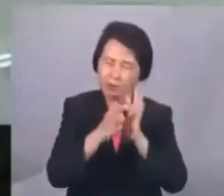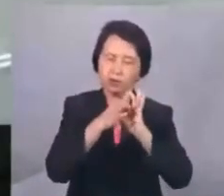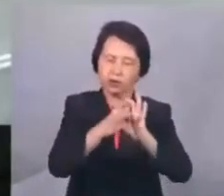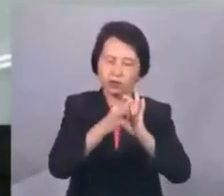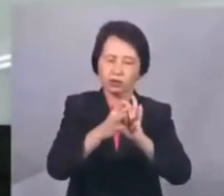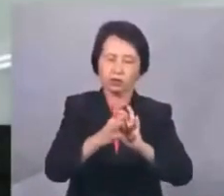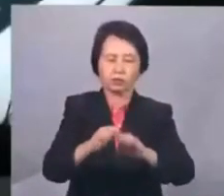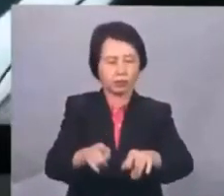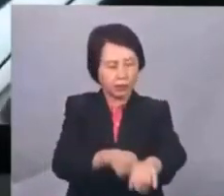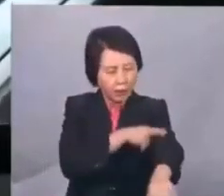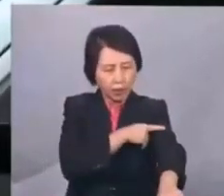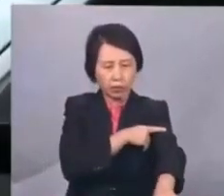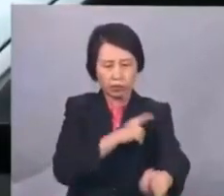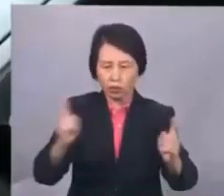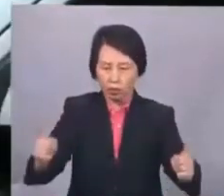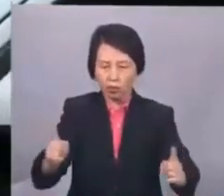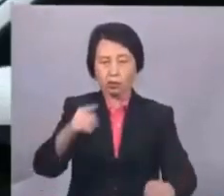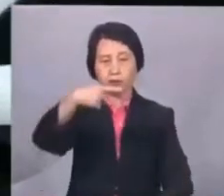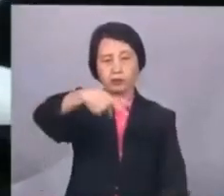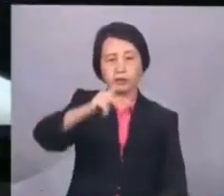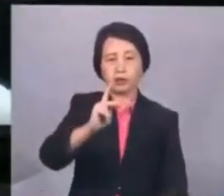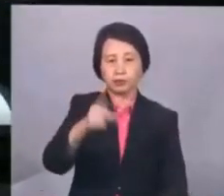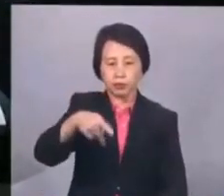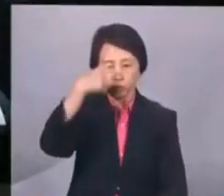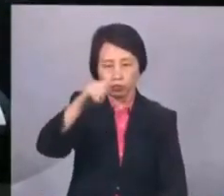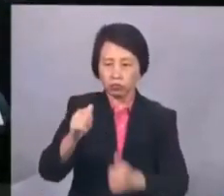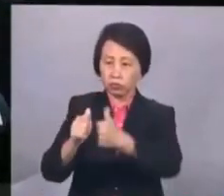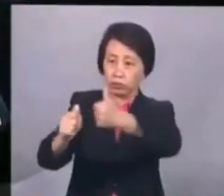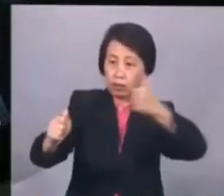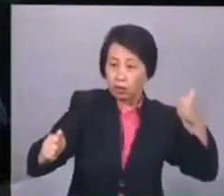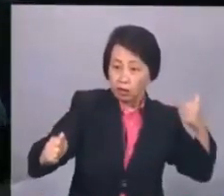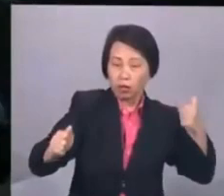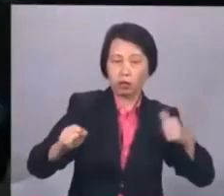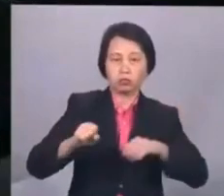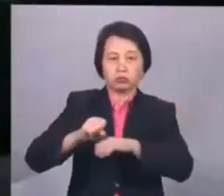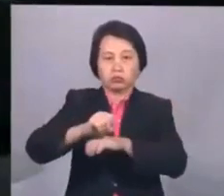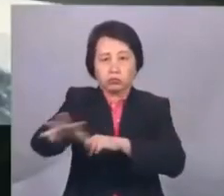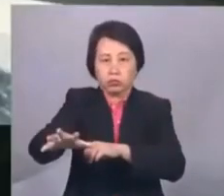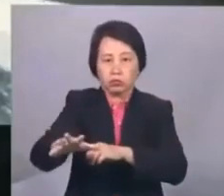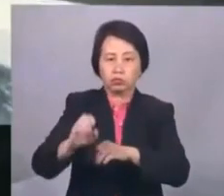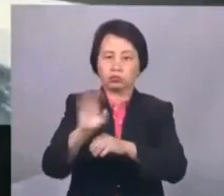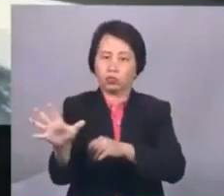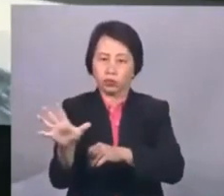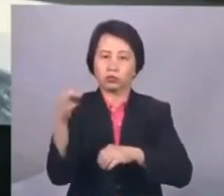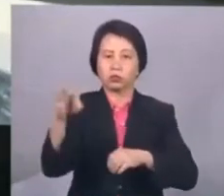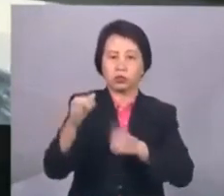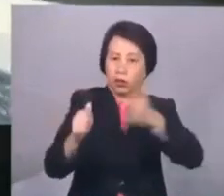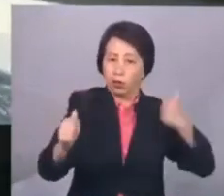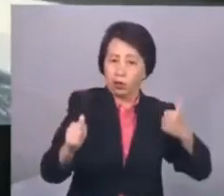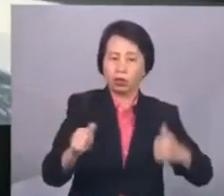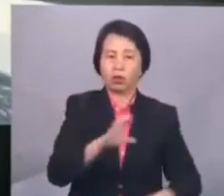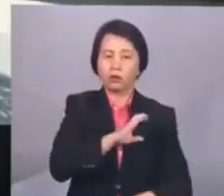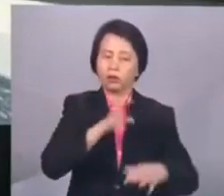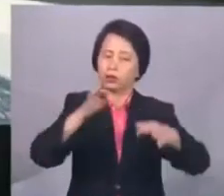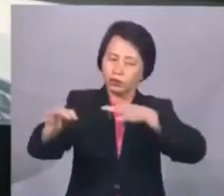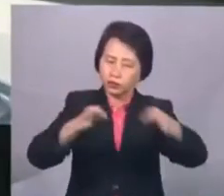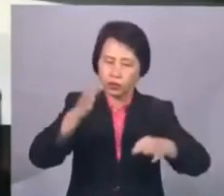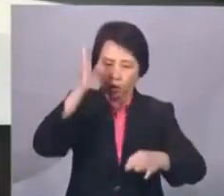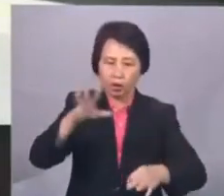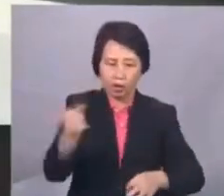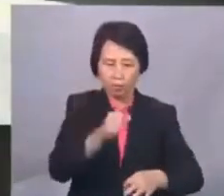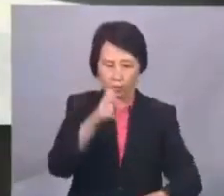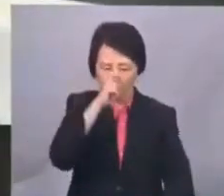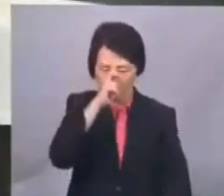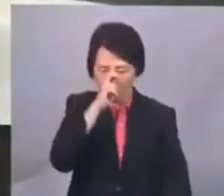kerjasama sepanjang kikek ini dikuasai pagi membendung penularan wabah hobi 19 police jelasnya akan